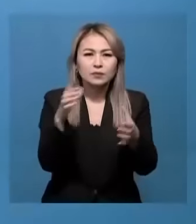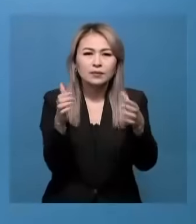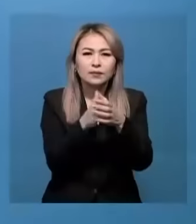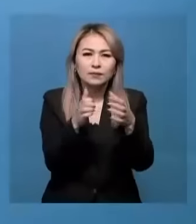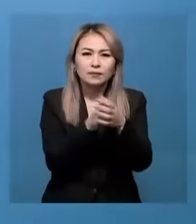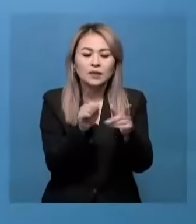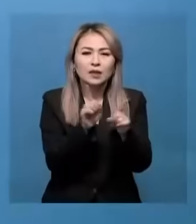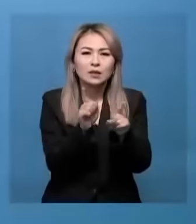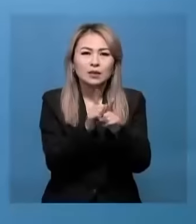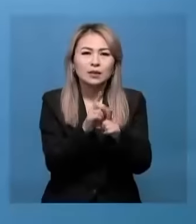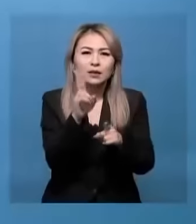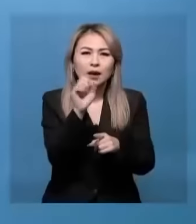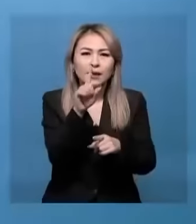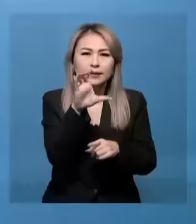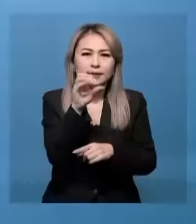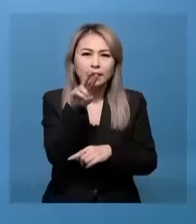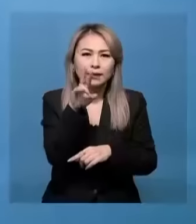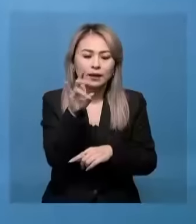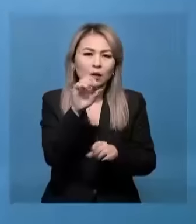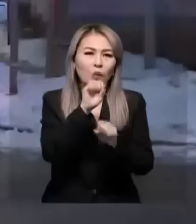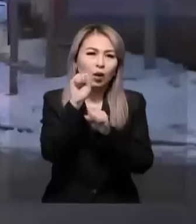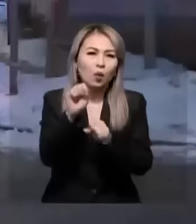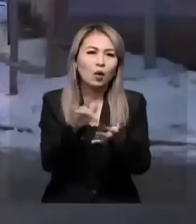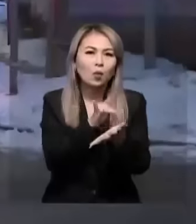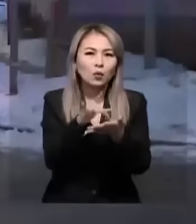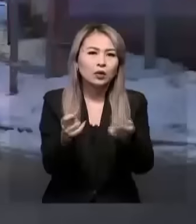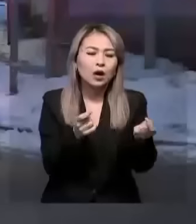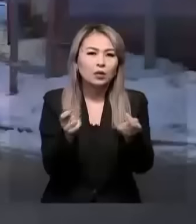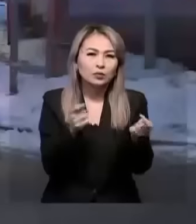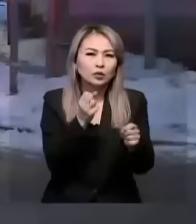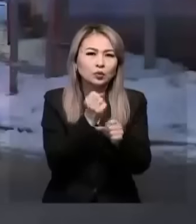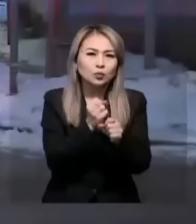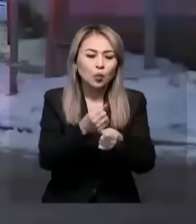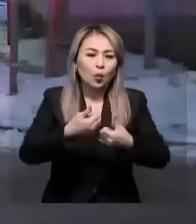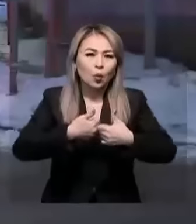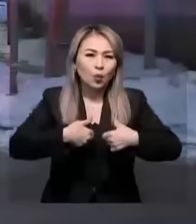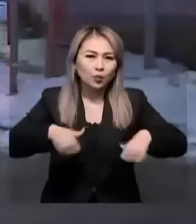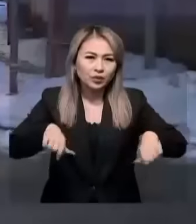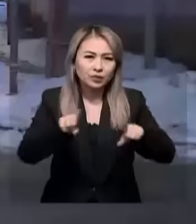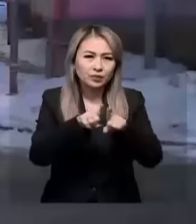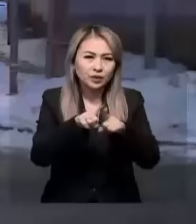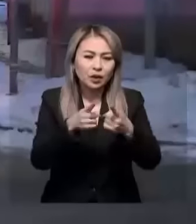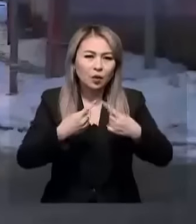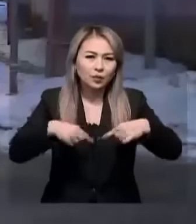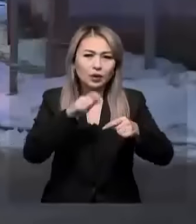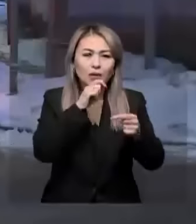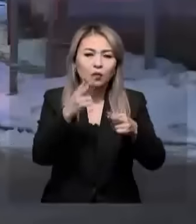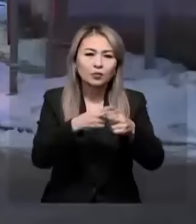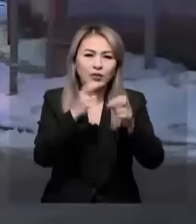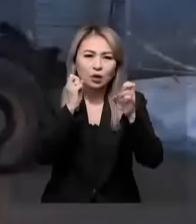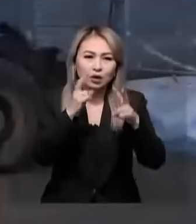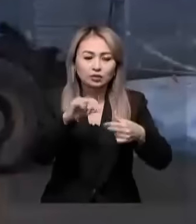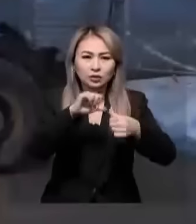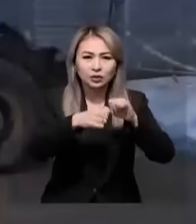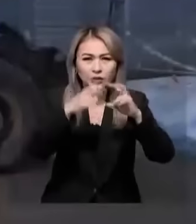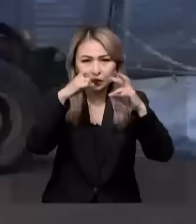Төтенше жағдайлар департаменті қасселден қорғау қала әкімдігінің мамандарынан құрылған арнайы комиссия Таусамалы ықшам аудандағы қауіпсіздік